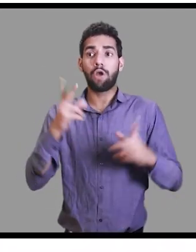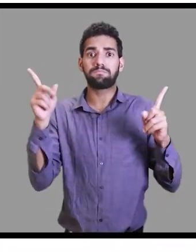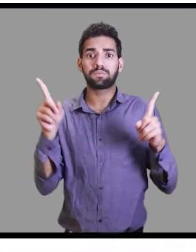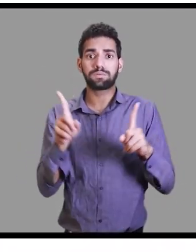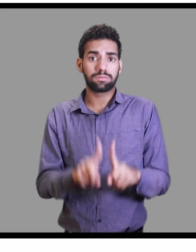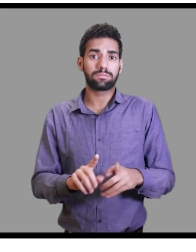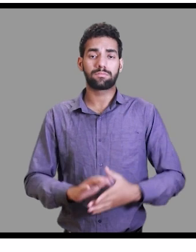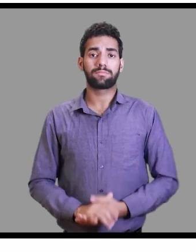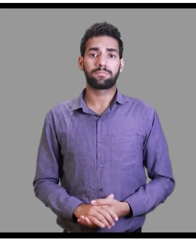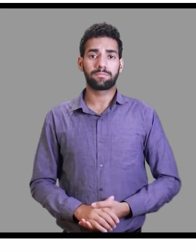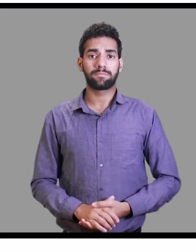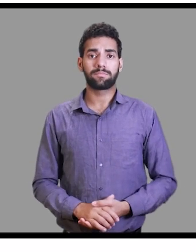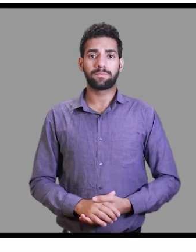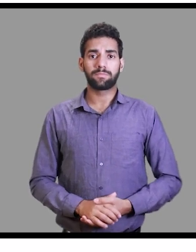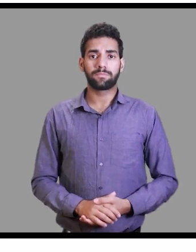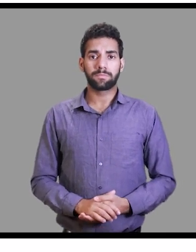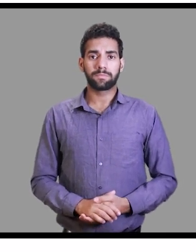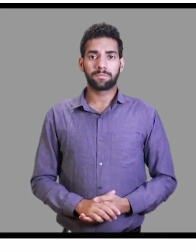ہے۔